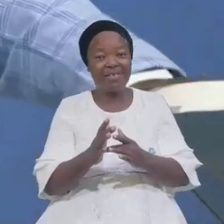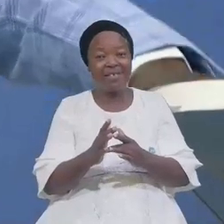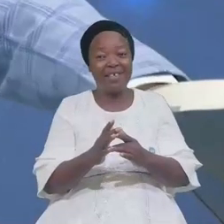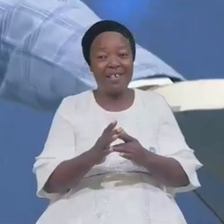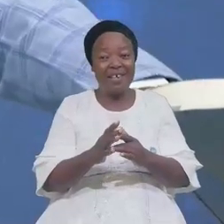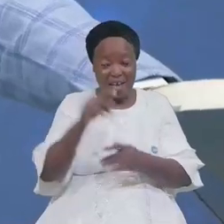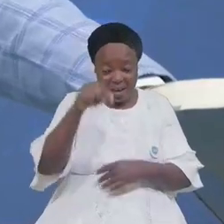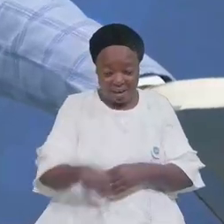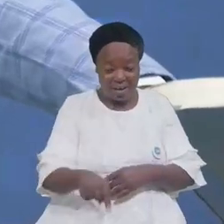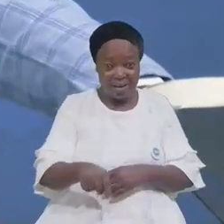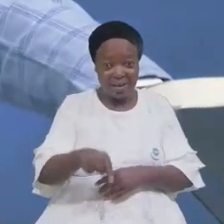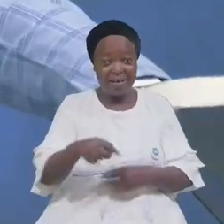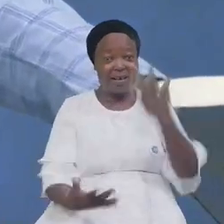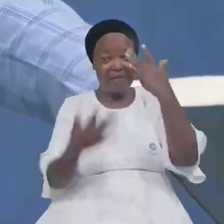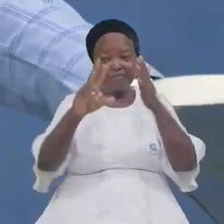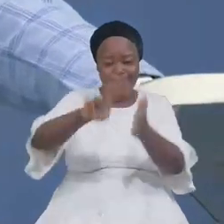l'enfer